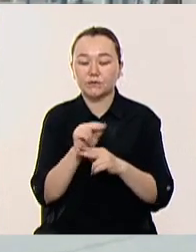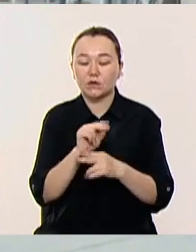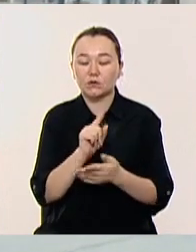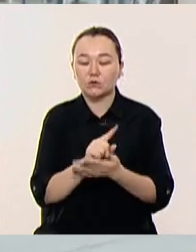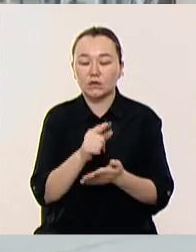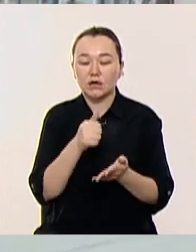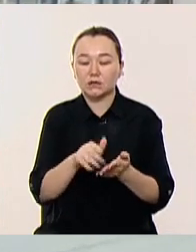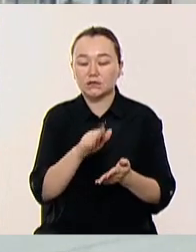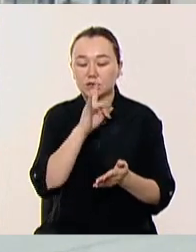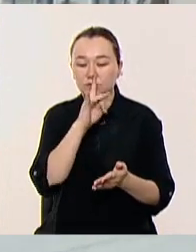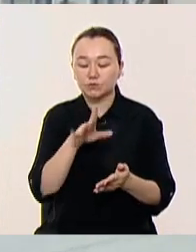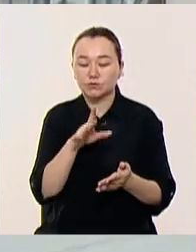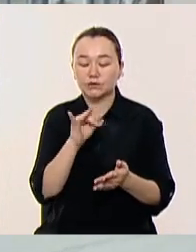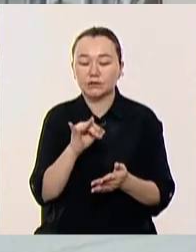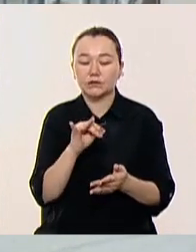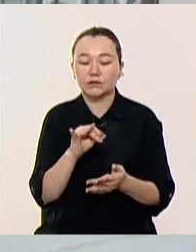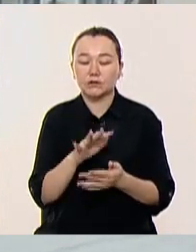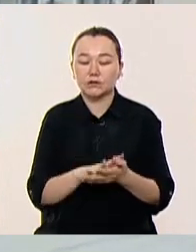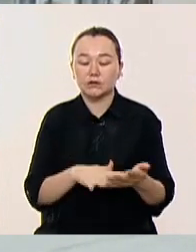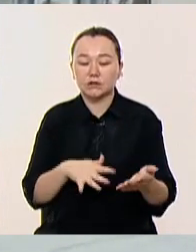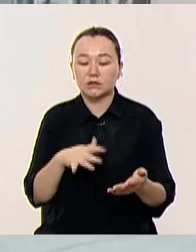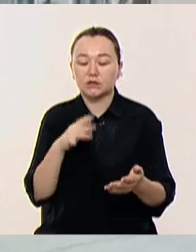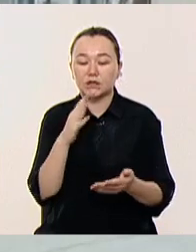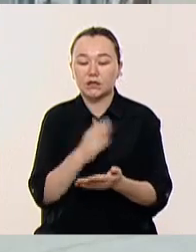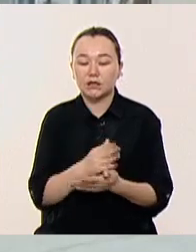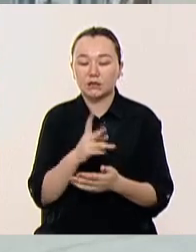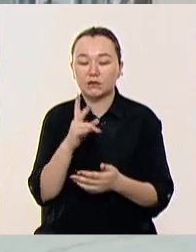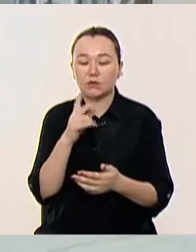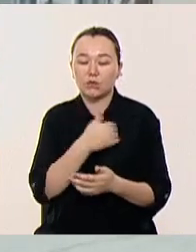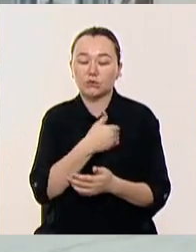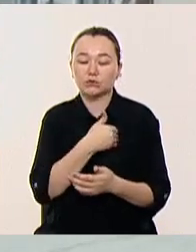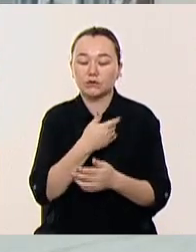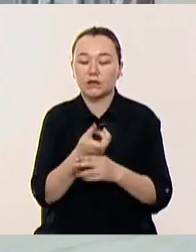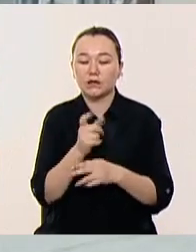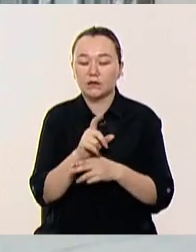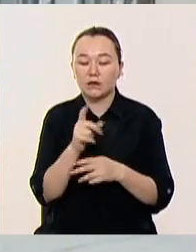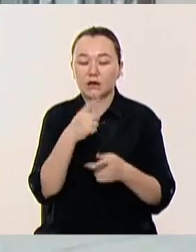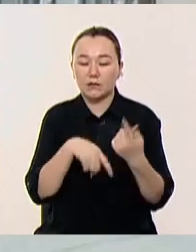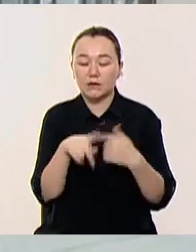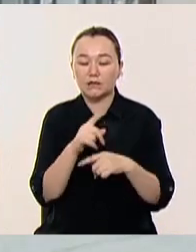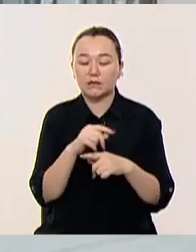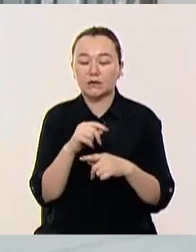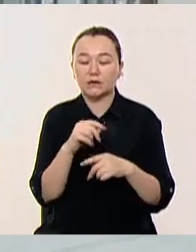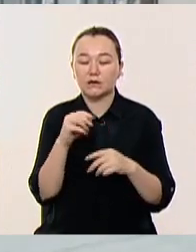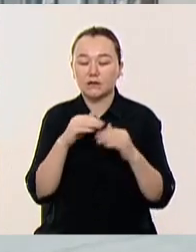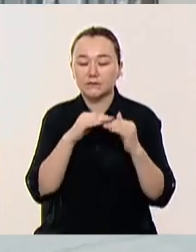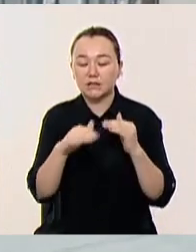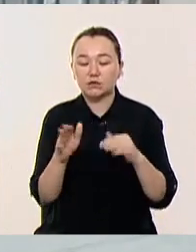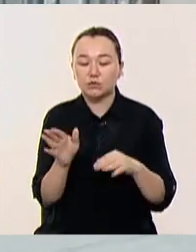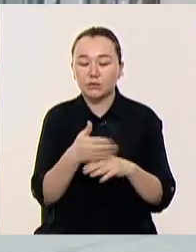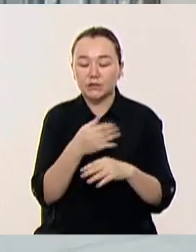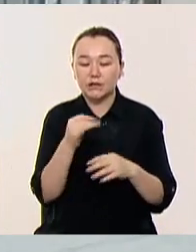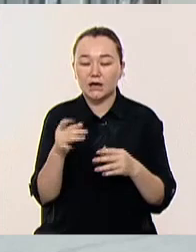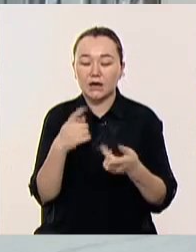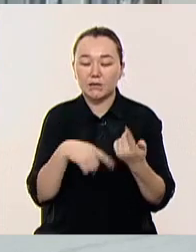не отказывается и имеет намерение это обратно же, то есть стяжку убрать и